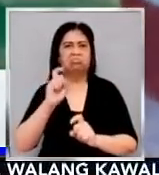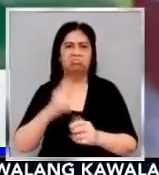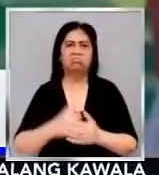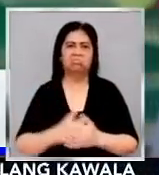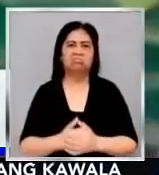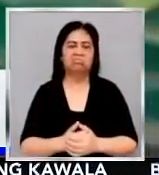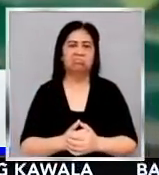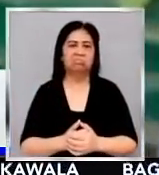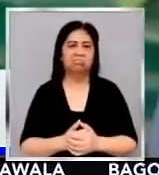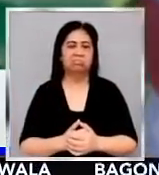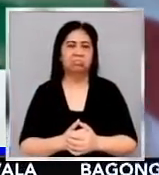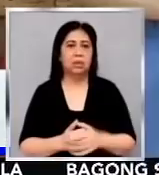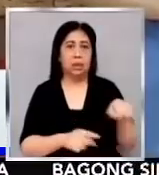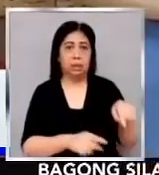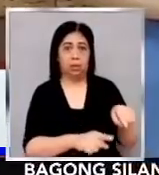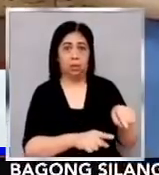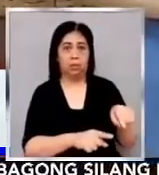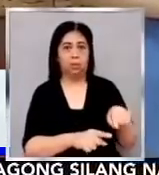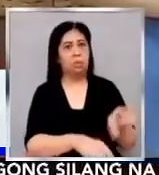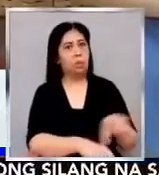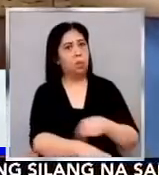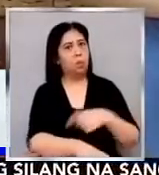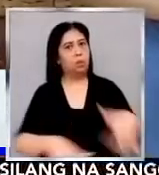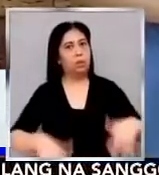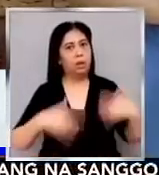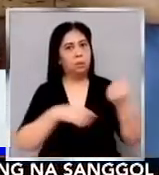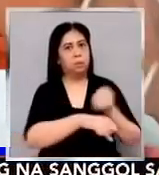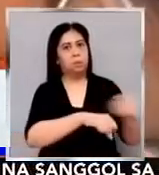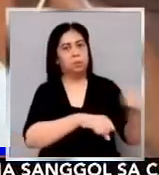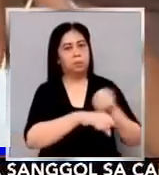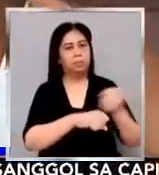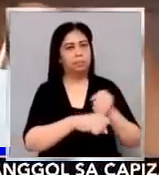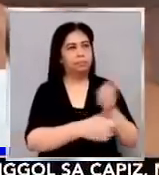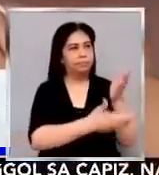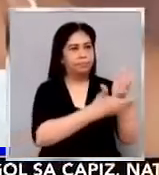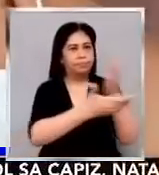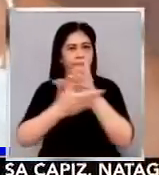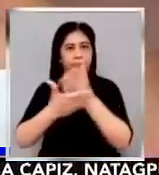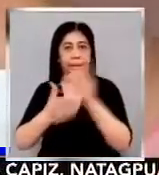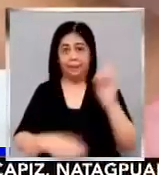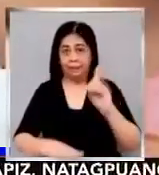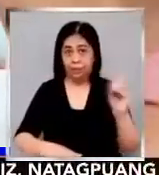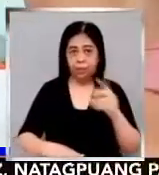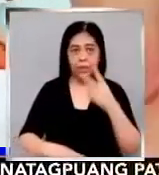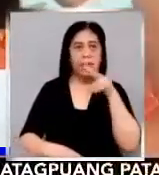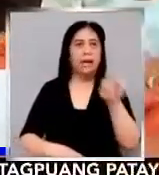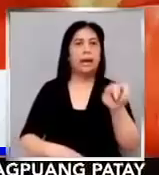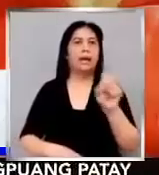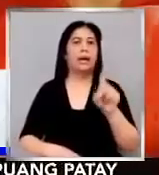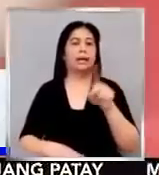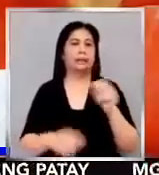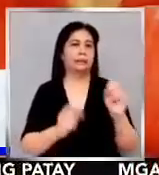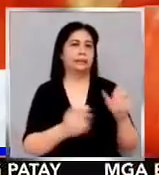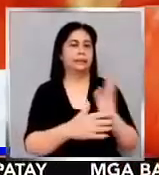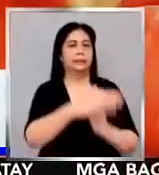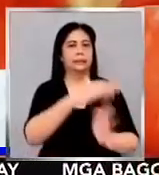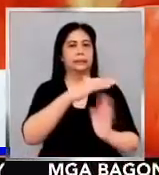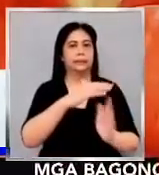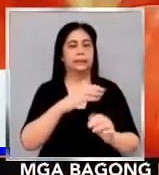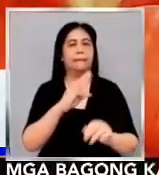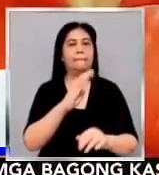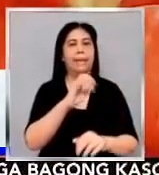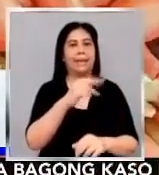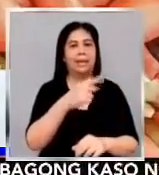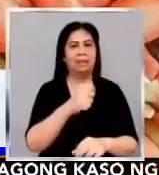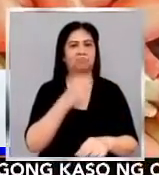Ito po. Matagal ang buhay. Sinuyod namin ang Divisoria at nakita namin ang tindahan ng Benguet carrots. Matumal daw ang